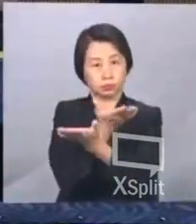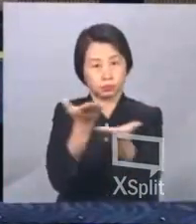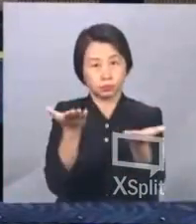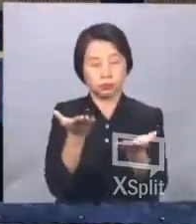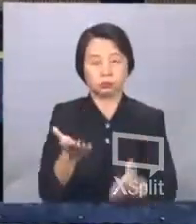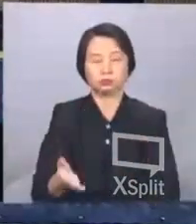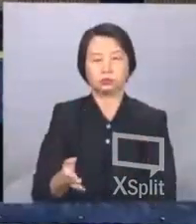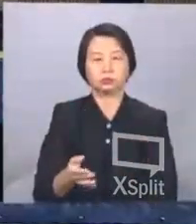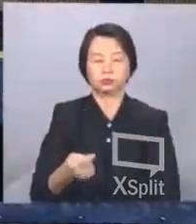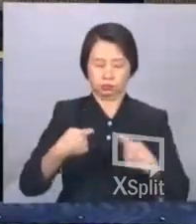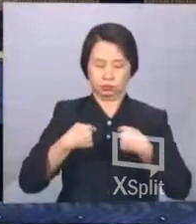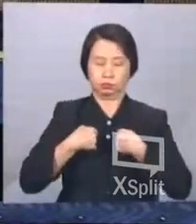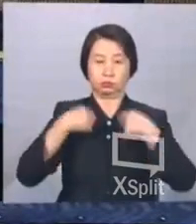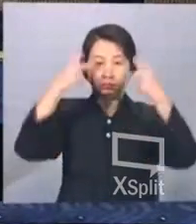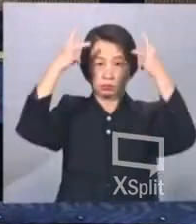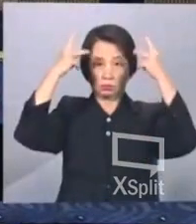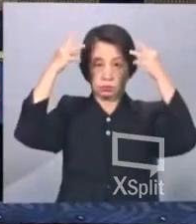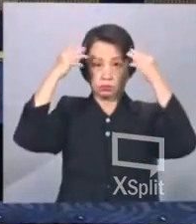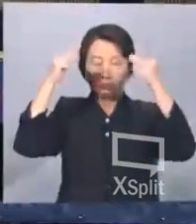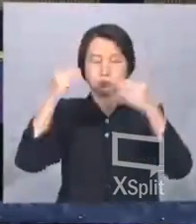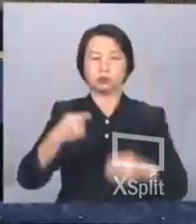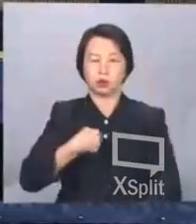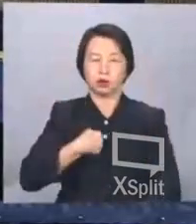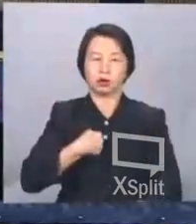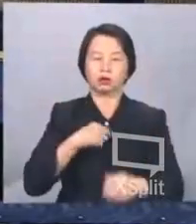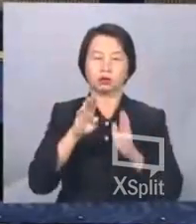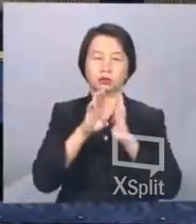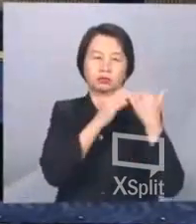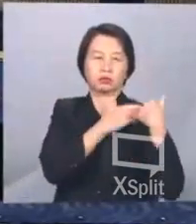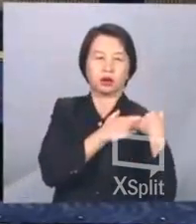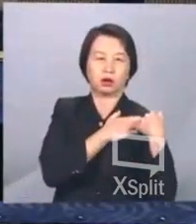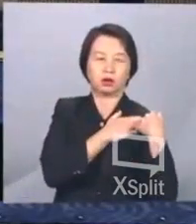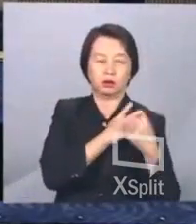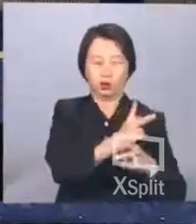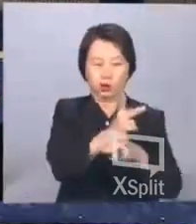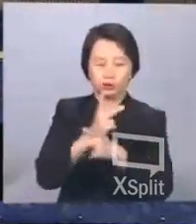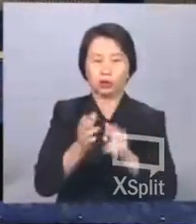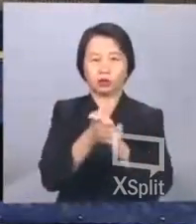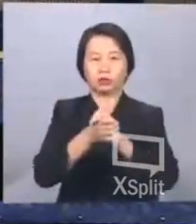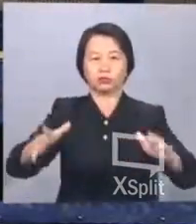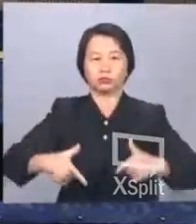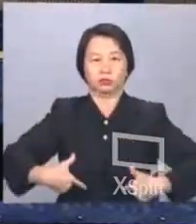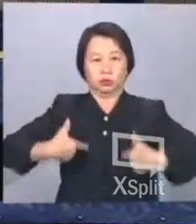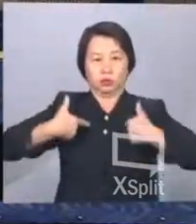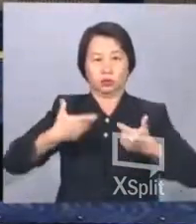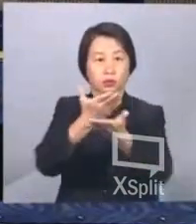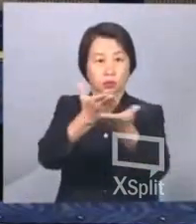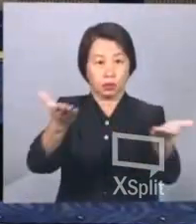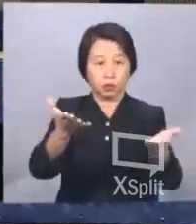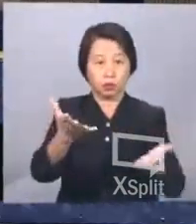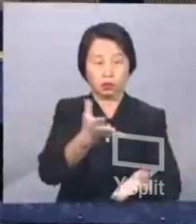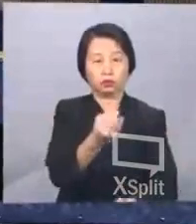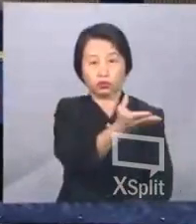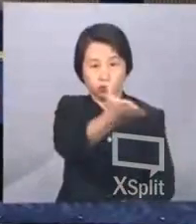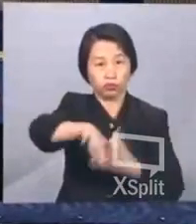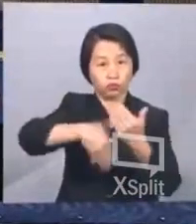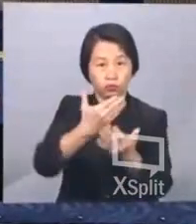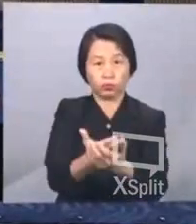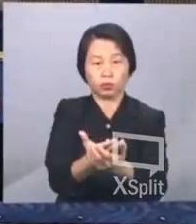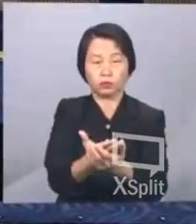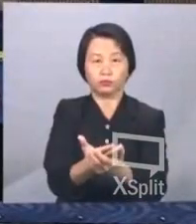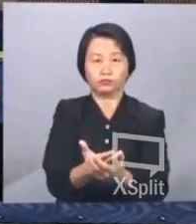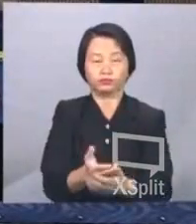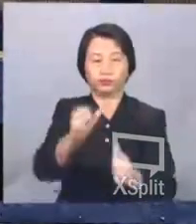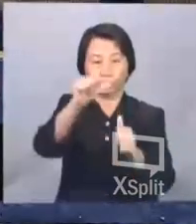sebagai Perdana Menteri saya bertanggung jawab menjaga keselamatan nyawa saudara dan juga sadari